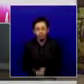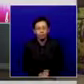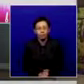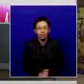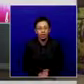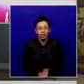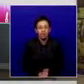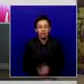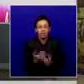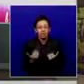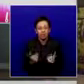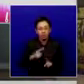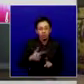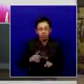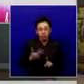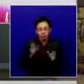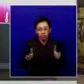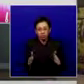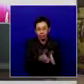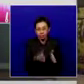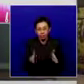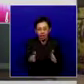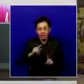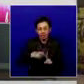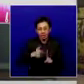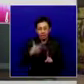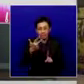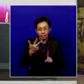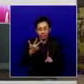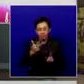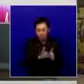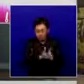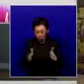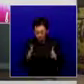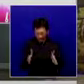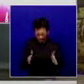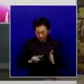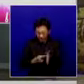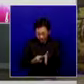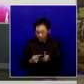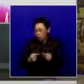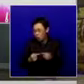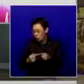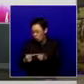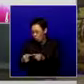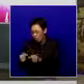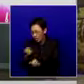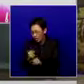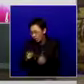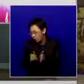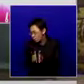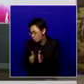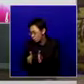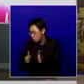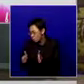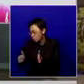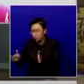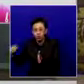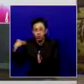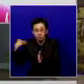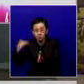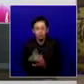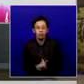งนี้เนี่ยแค่3เดือนเนี่ยเป็นเพียงจุดเริ่มต้นยังมีอีกยาวที่ต้องทำงานด้วยกันฉะนั้นผ